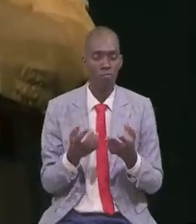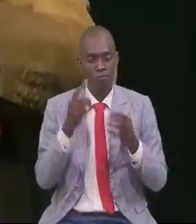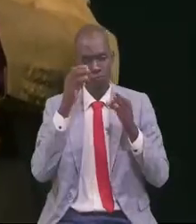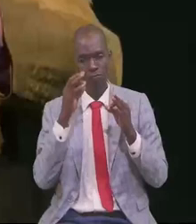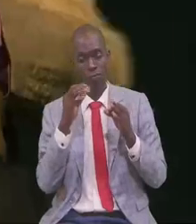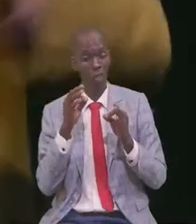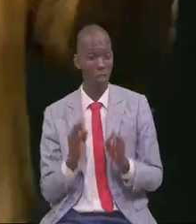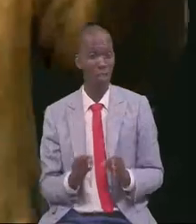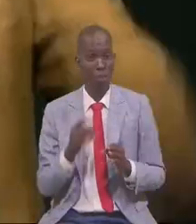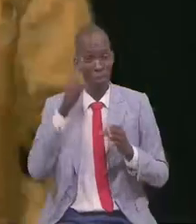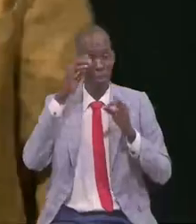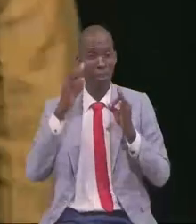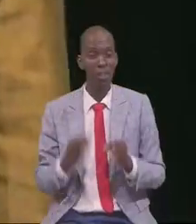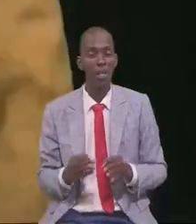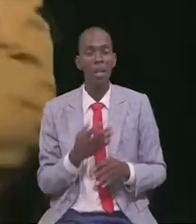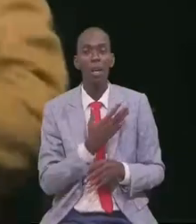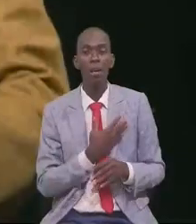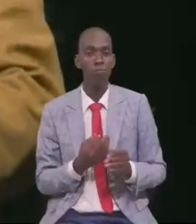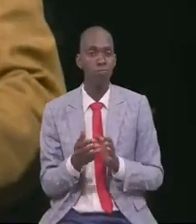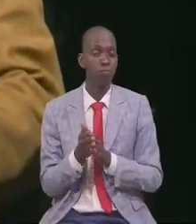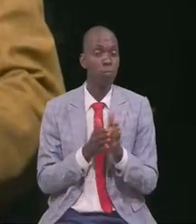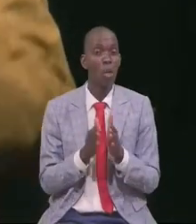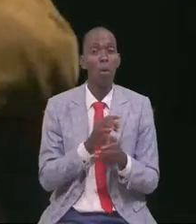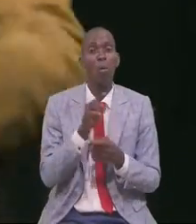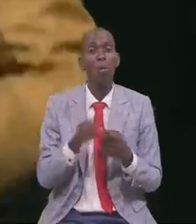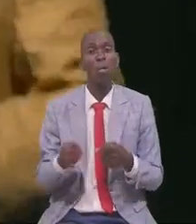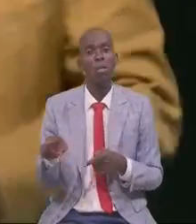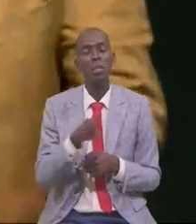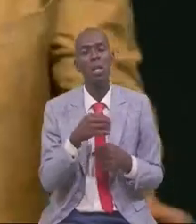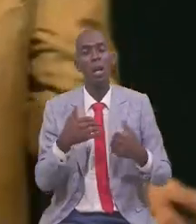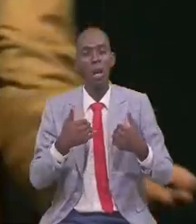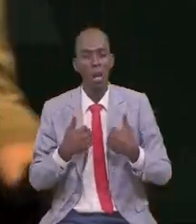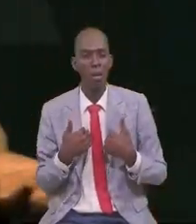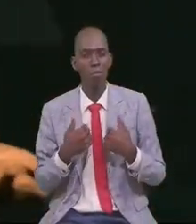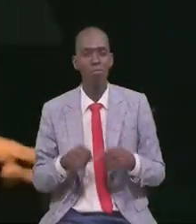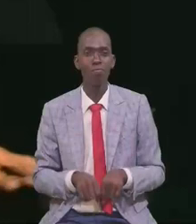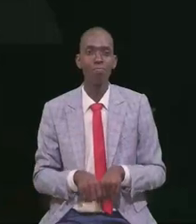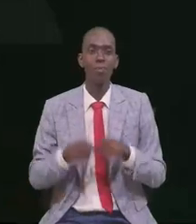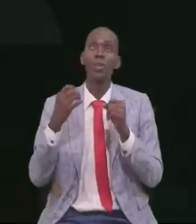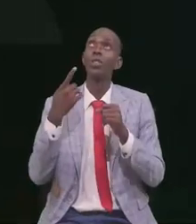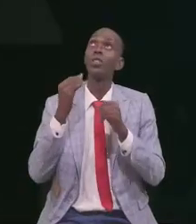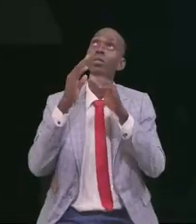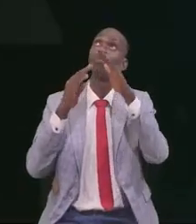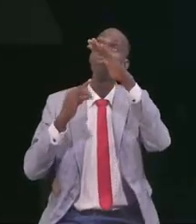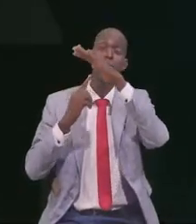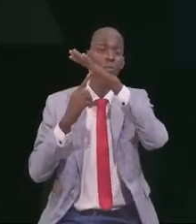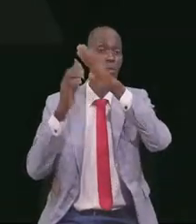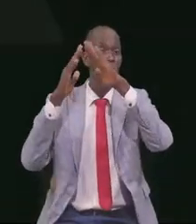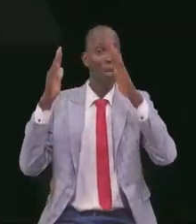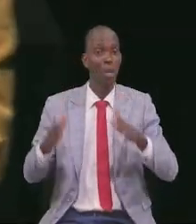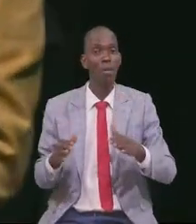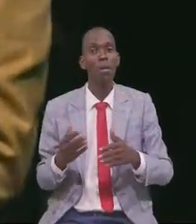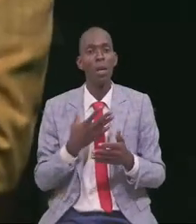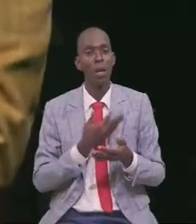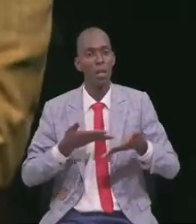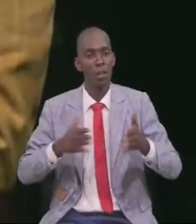la désespérance. Et comme ils découvrirent le toit, ils descendirent par cette ouverture, le lit sur